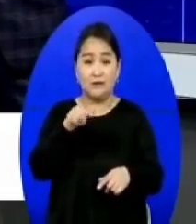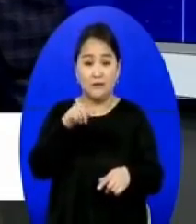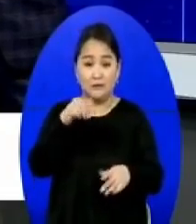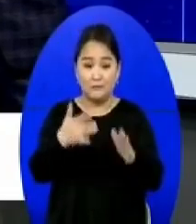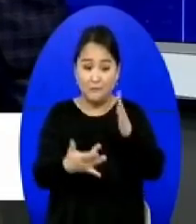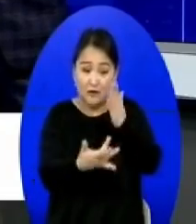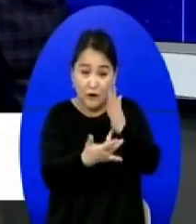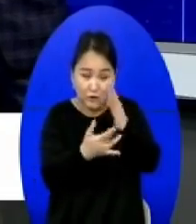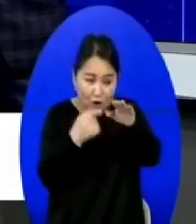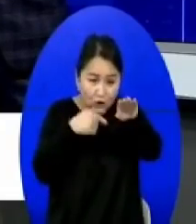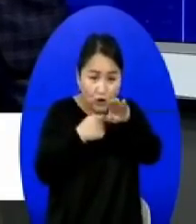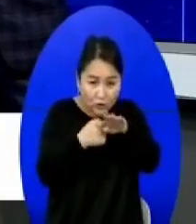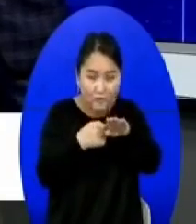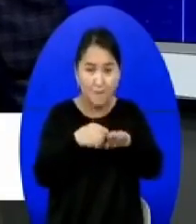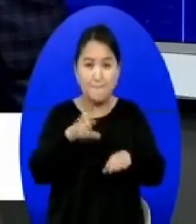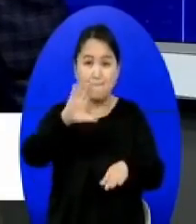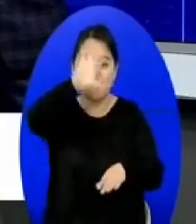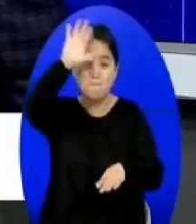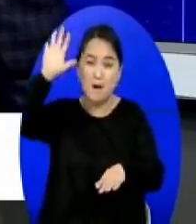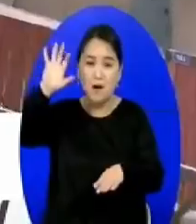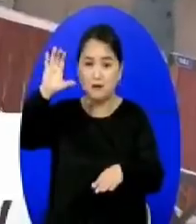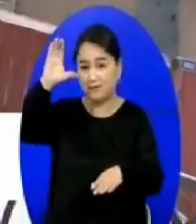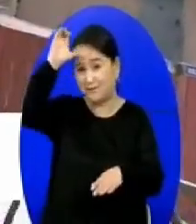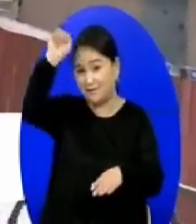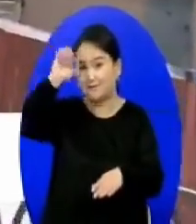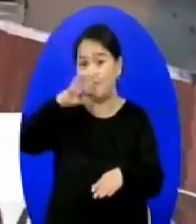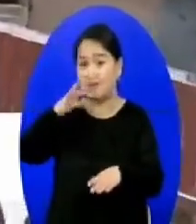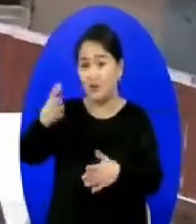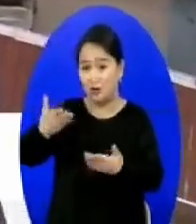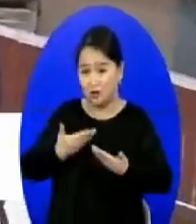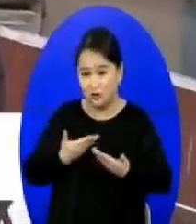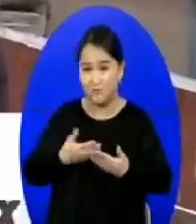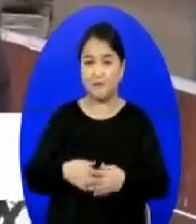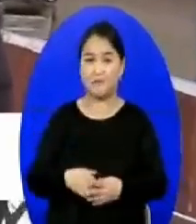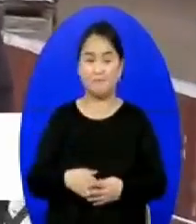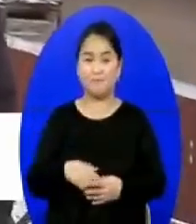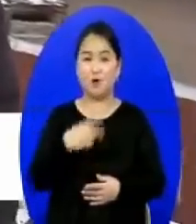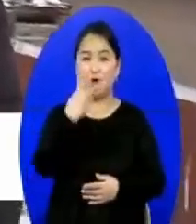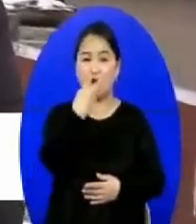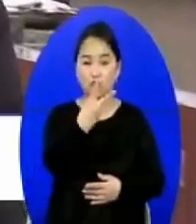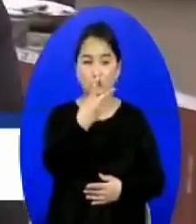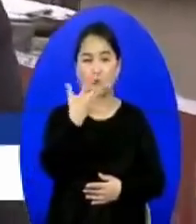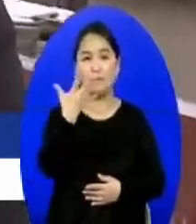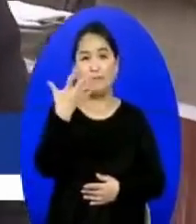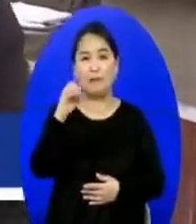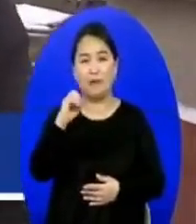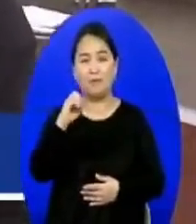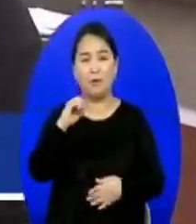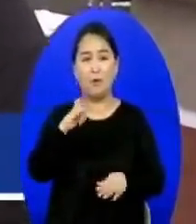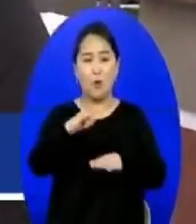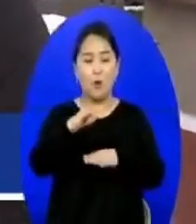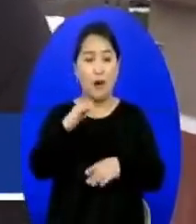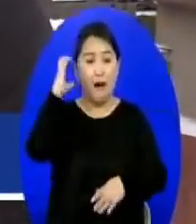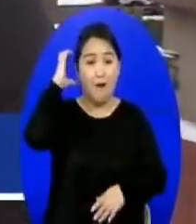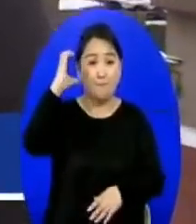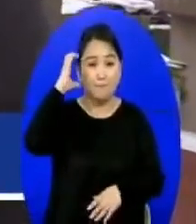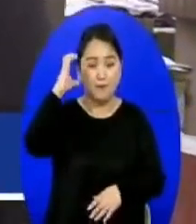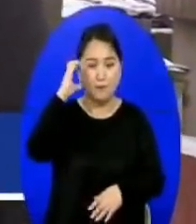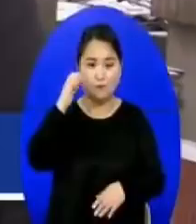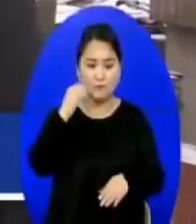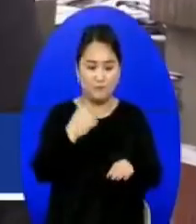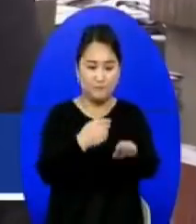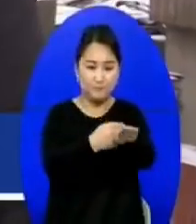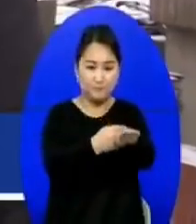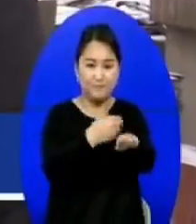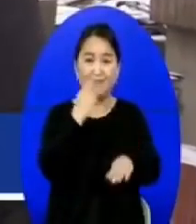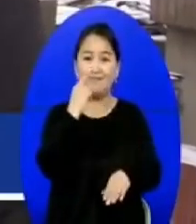аюул жуулчлалын сайд бидэнд мэдээлж байлаа. 250 гаруй автобуснд одоо тэр бүрэн шатлалтыг дэмжих төхөөрөмжийг суулгасан байгаа. Нийтдээ